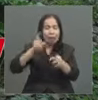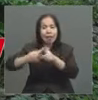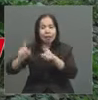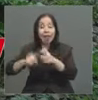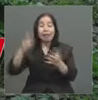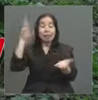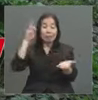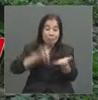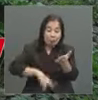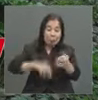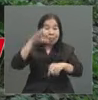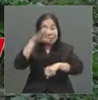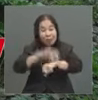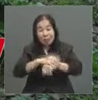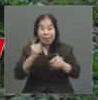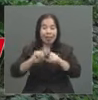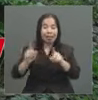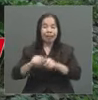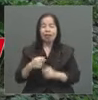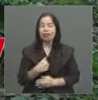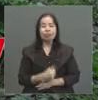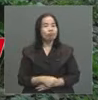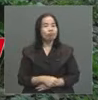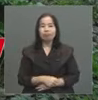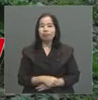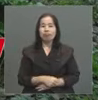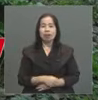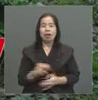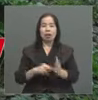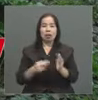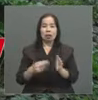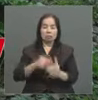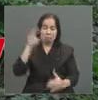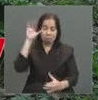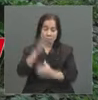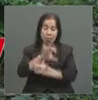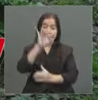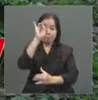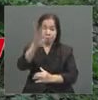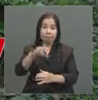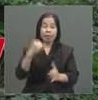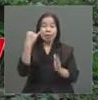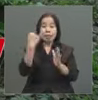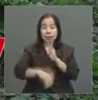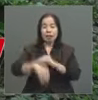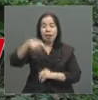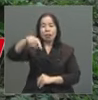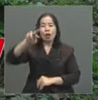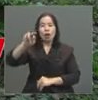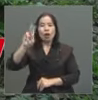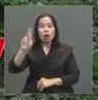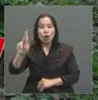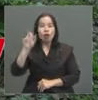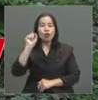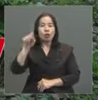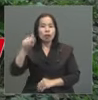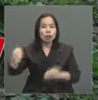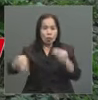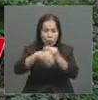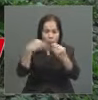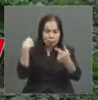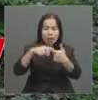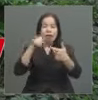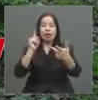ดี๋ยวนี้ผมเชื่อว่าการพิจารณาจะดำเนินอย่างเฉียบขาดแถมผิดตามพรกฉุกเฉินตามพรบโรคติดต่ออี